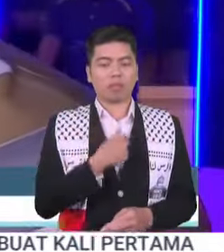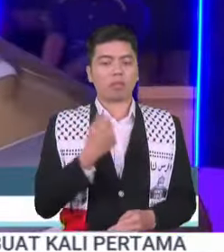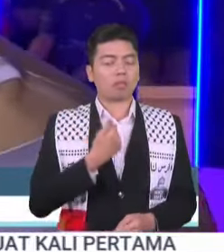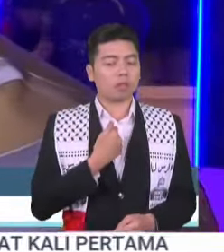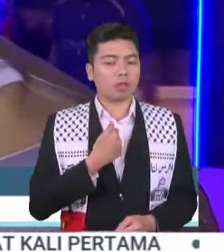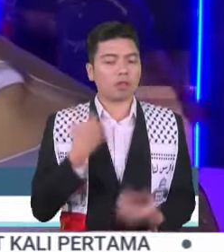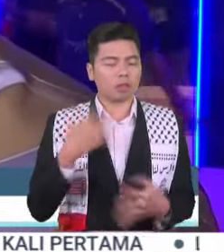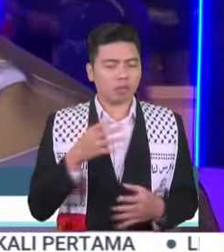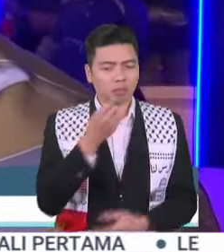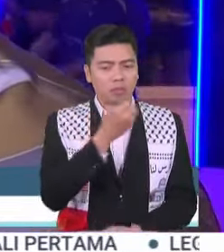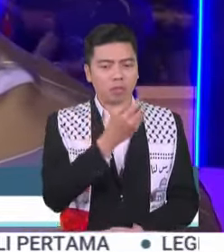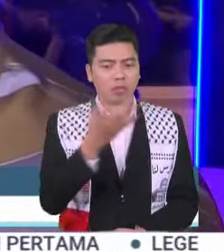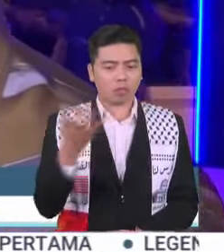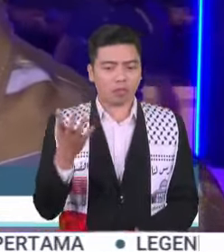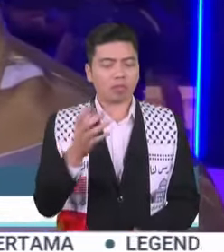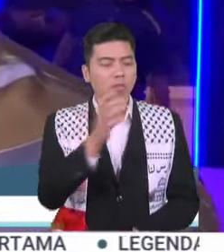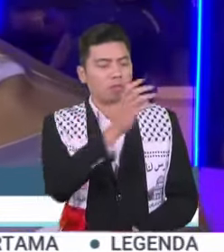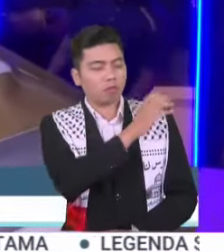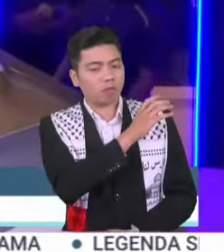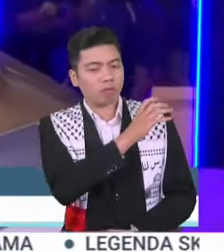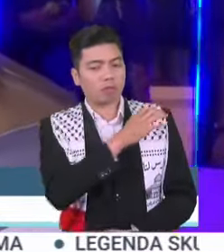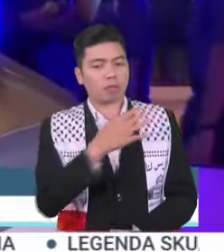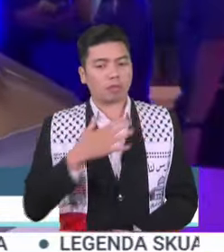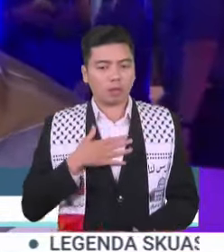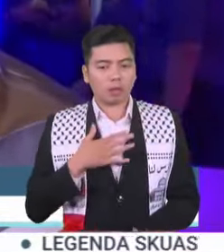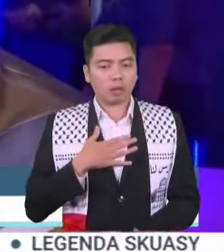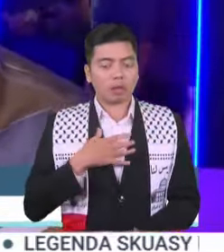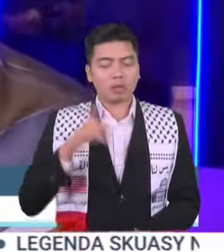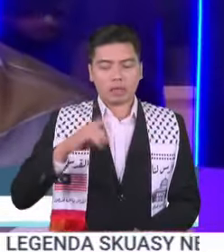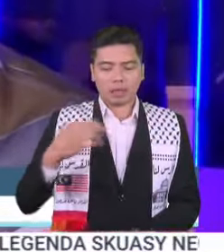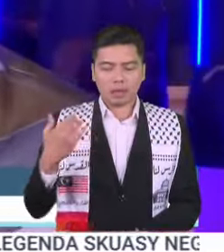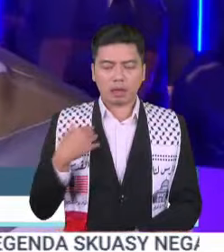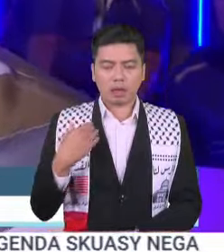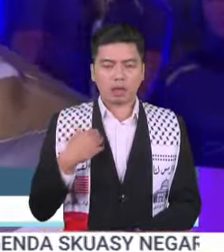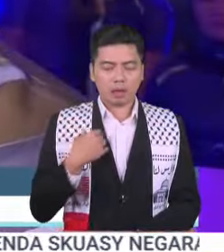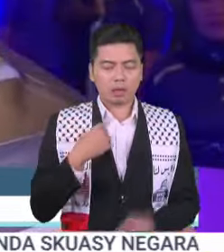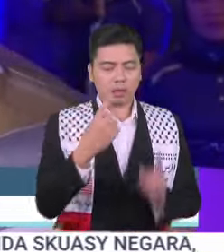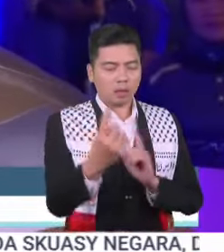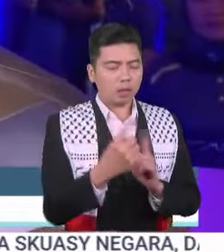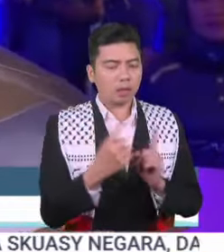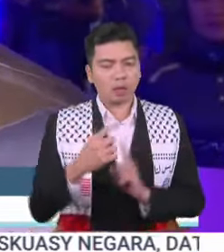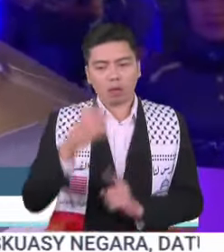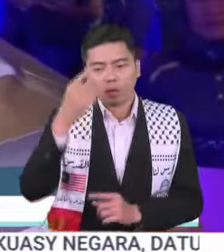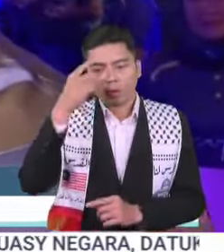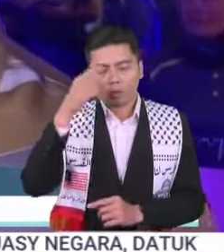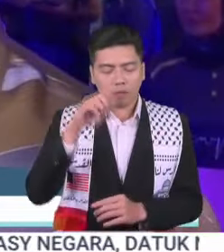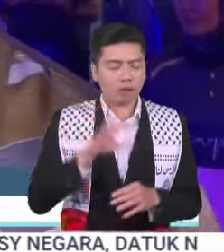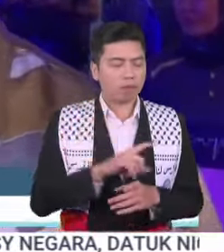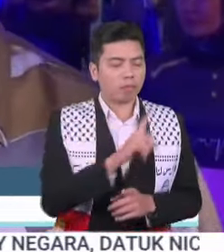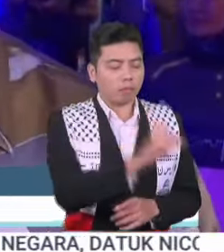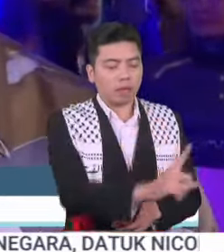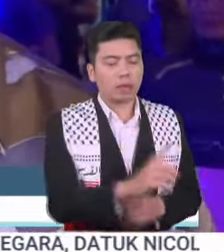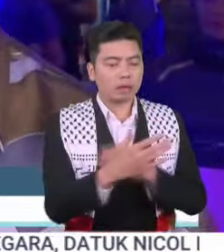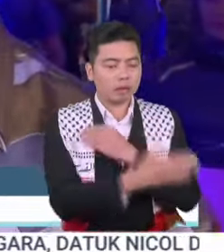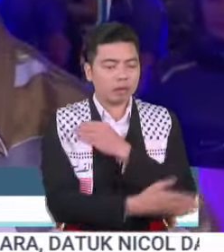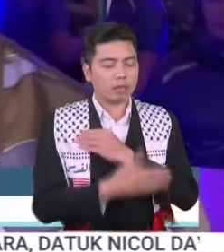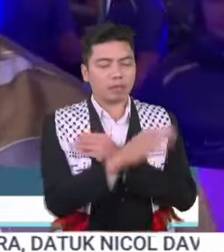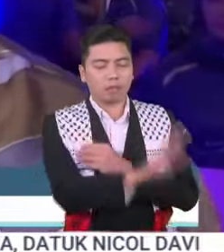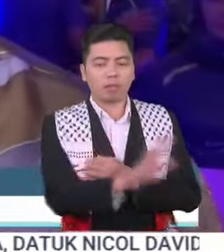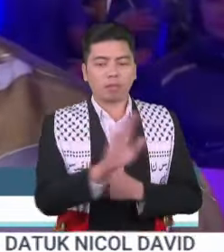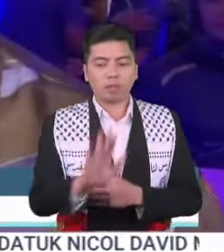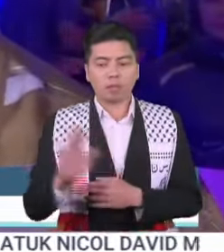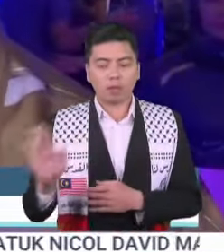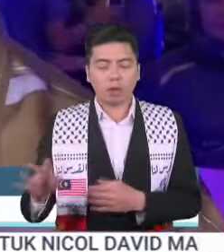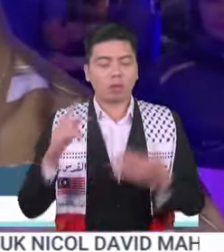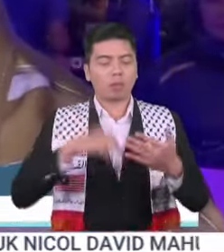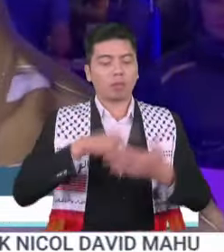telah maklumkan kepada pegawai-pegawai saya, kena ada pendekatan untuk kita turun ke bawah, ke negeri-negeri sebagai contoh. Ada